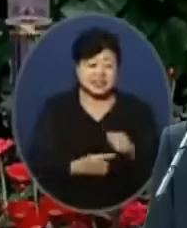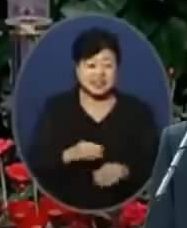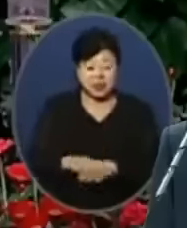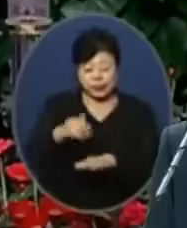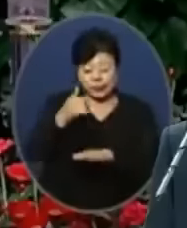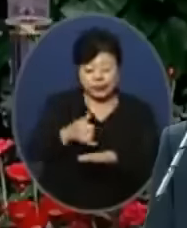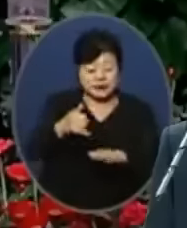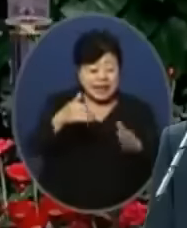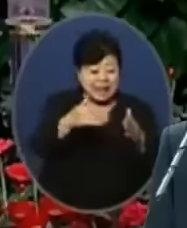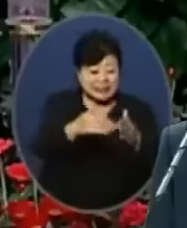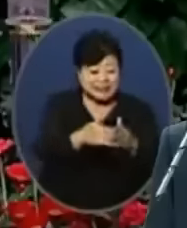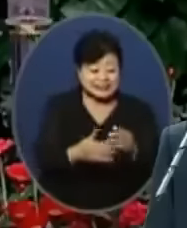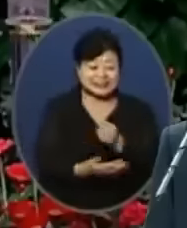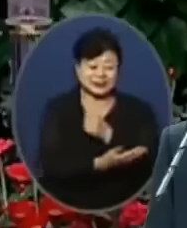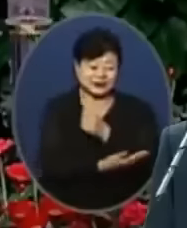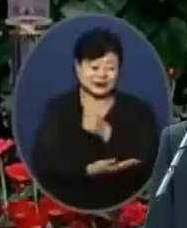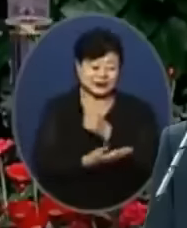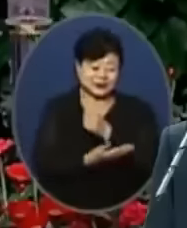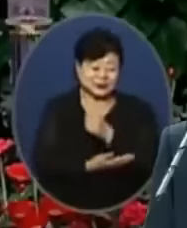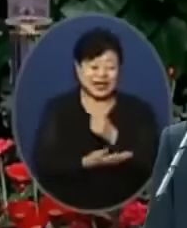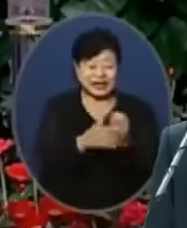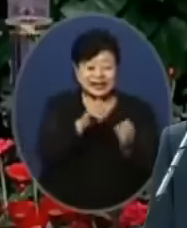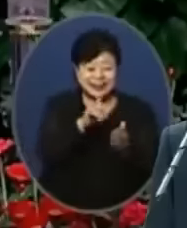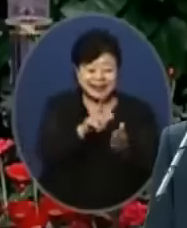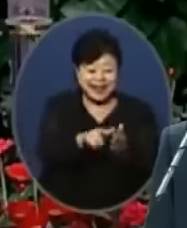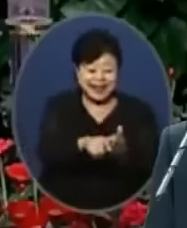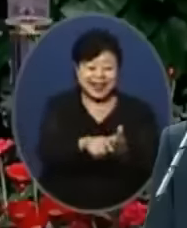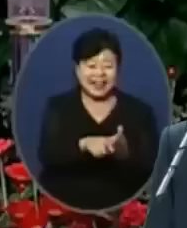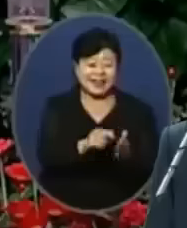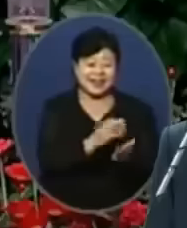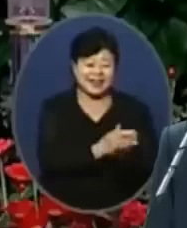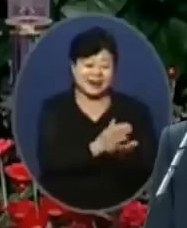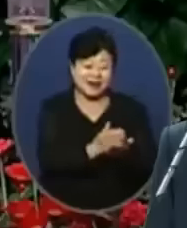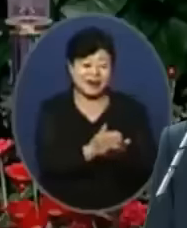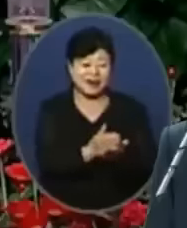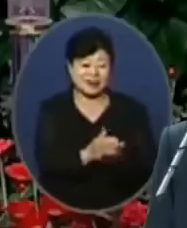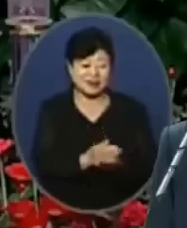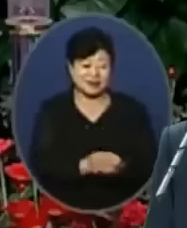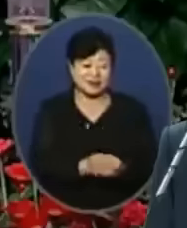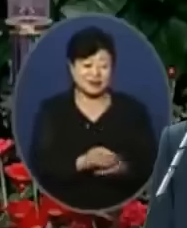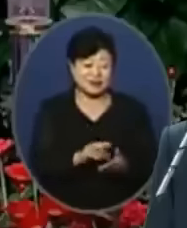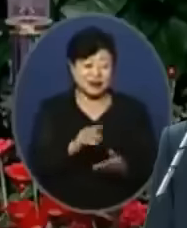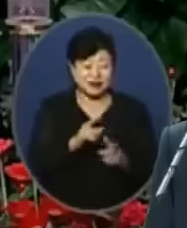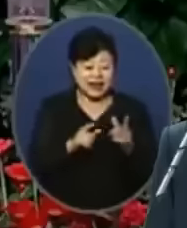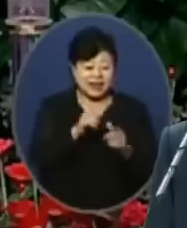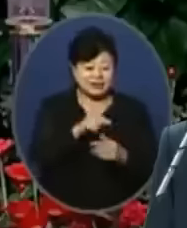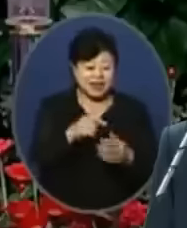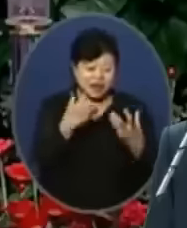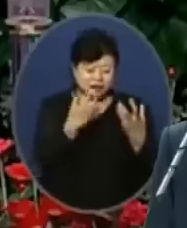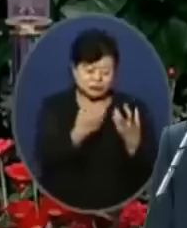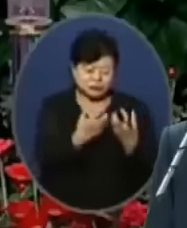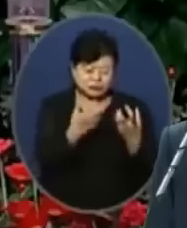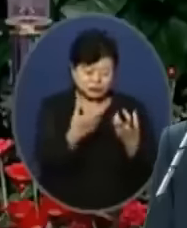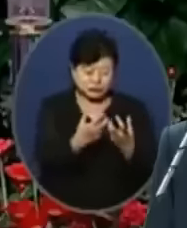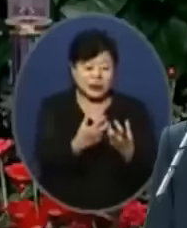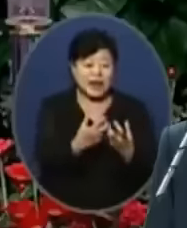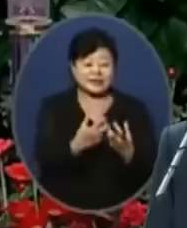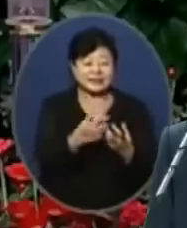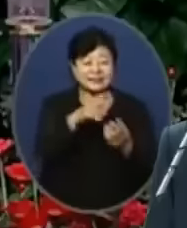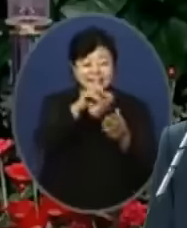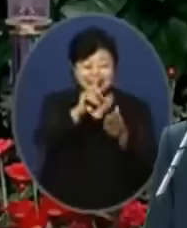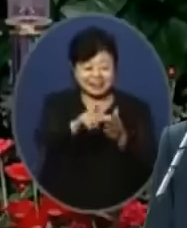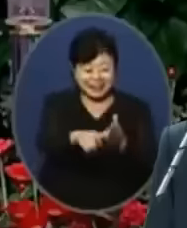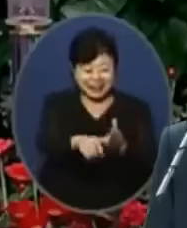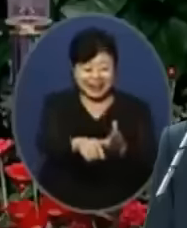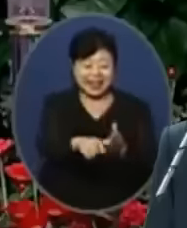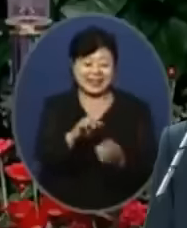수확이 되는 시기에 여러 명절 중에서 가장 풍성한 명절을 누릴